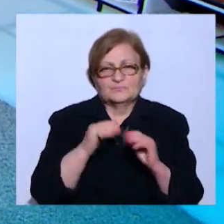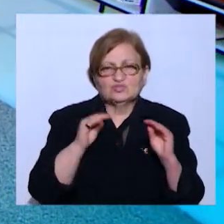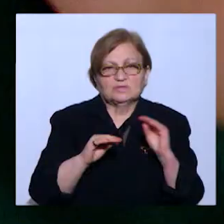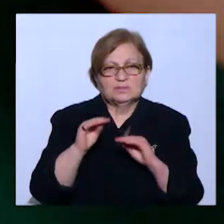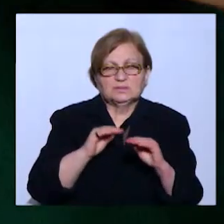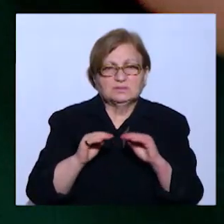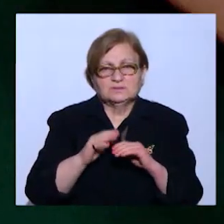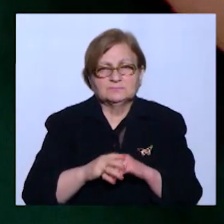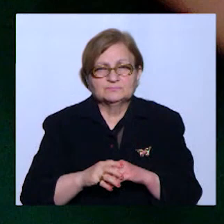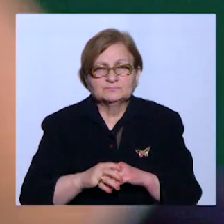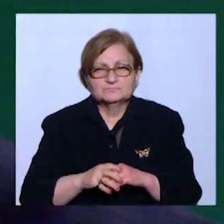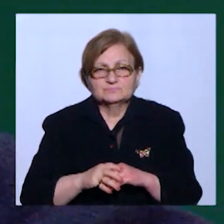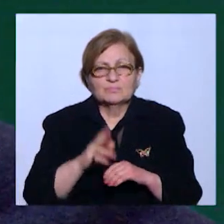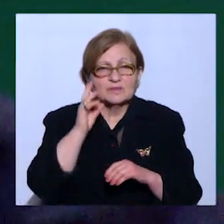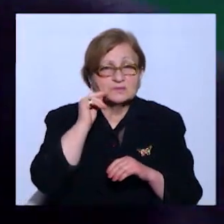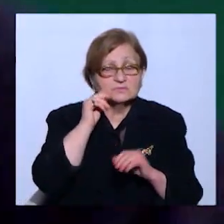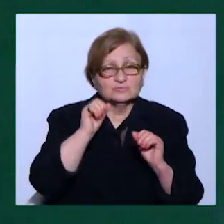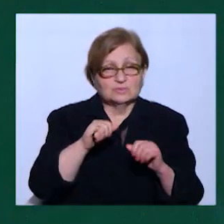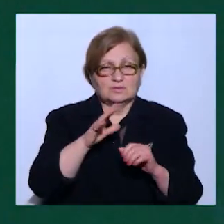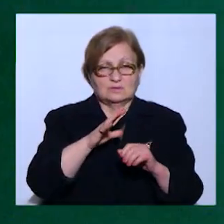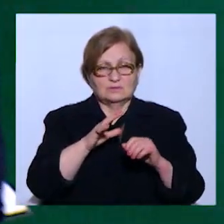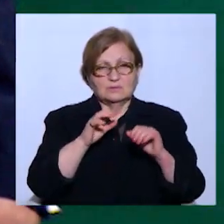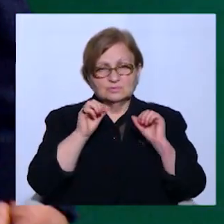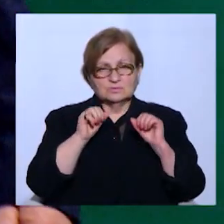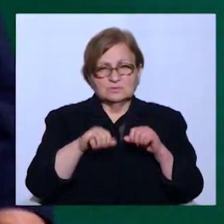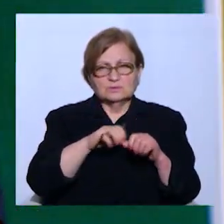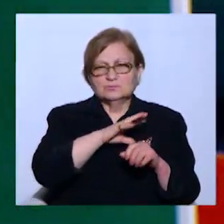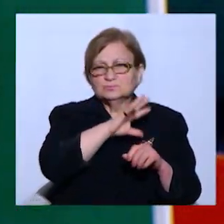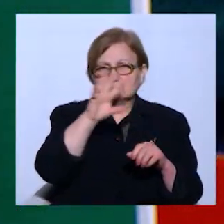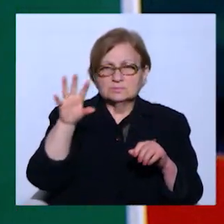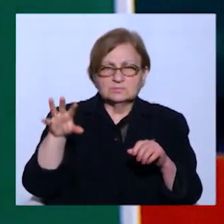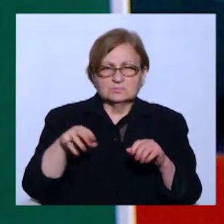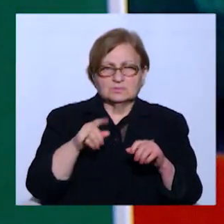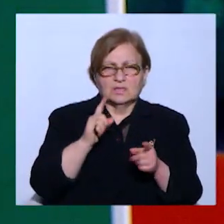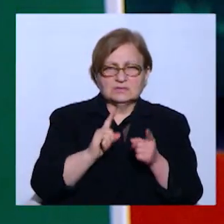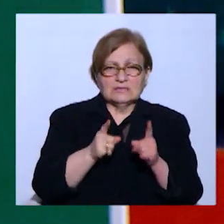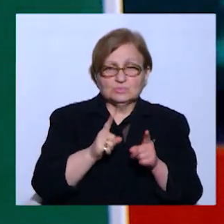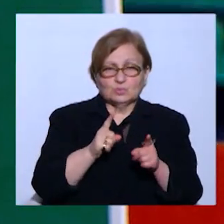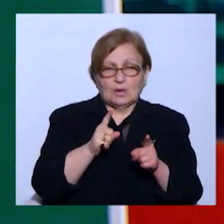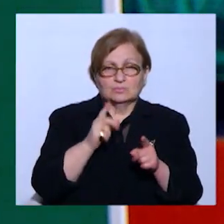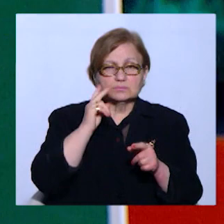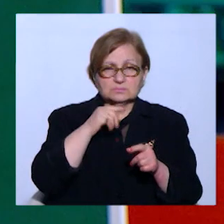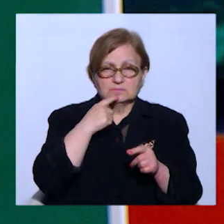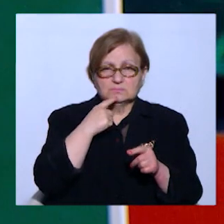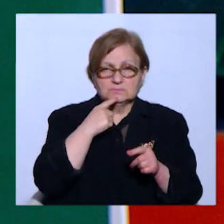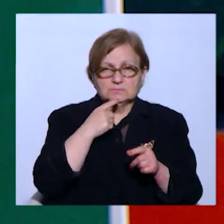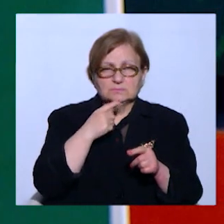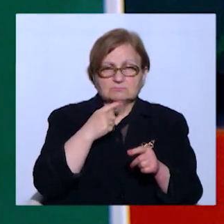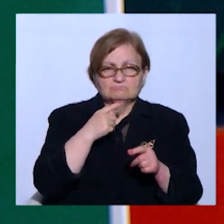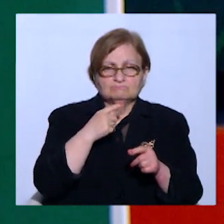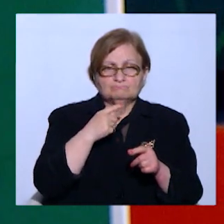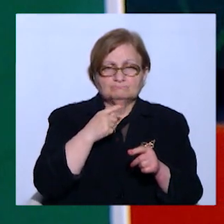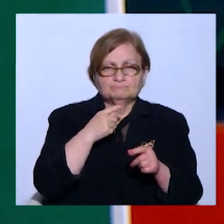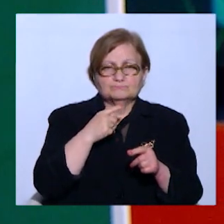შედგენილი. მაშინ რიცხვები სულ ეს ნატურალურ რიცხვებზე ვლაპარაკობ მე. აქ ირაციონალ ის